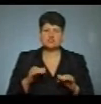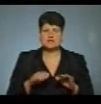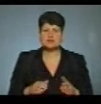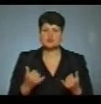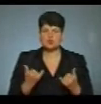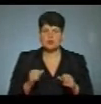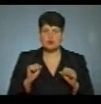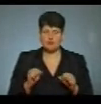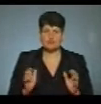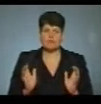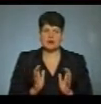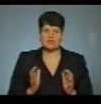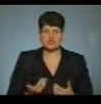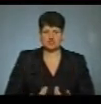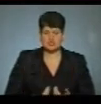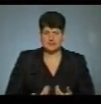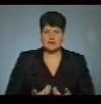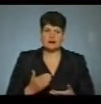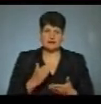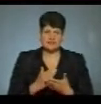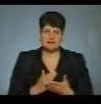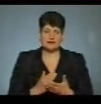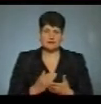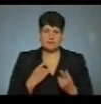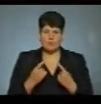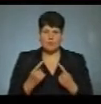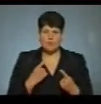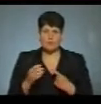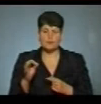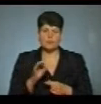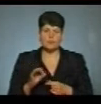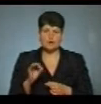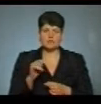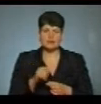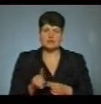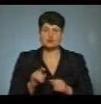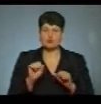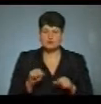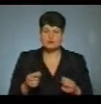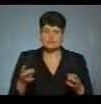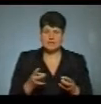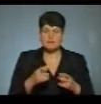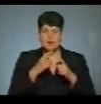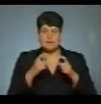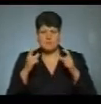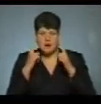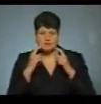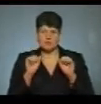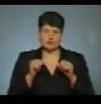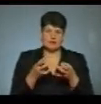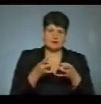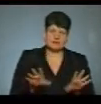сьогодні можуть вберегти життя, тому що так йдеться про те, що, можливо, треба носити маски, не треба, що